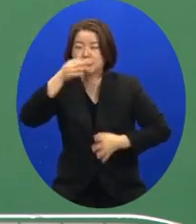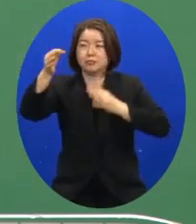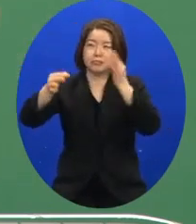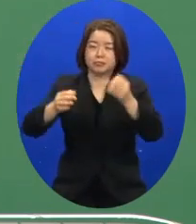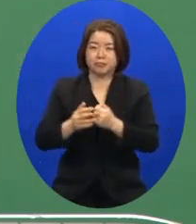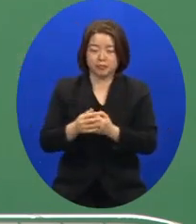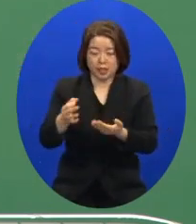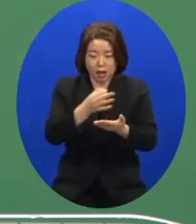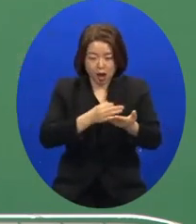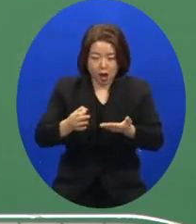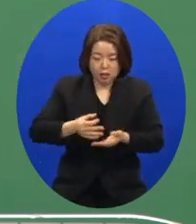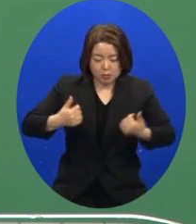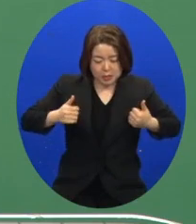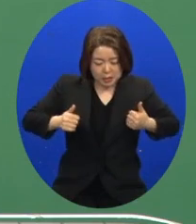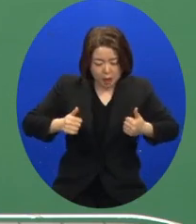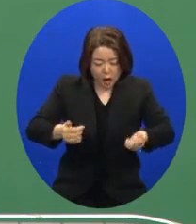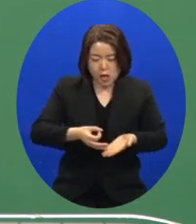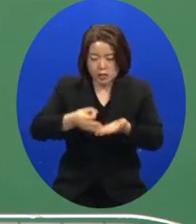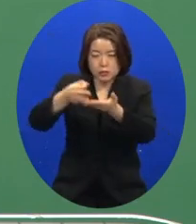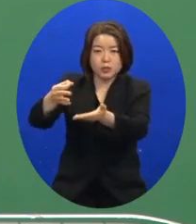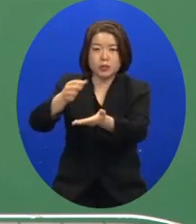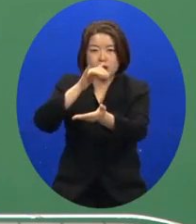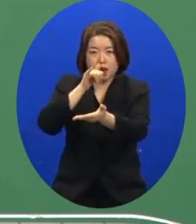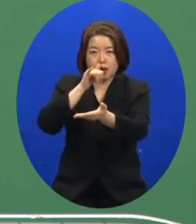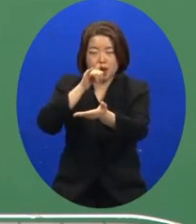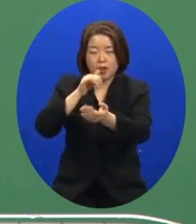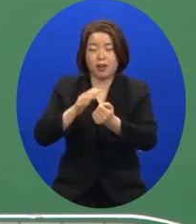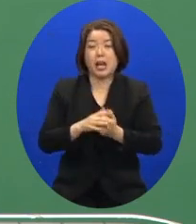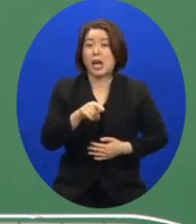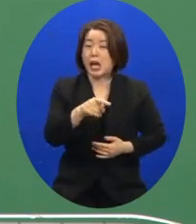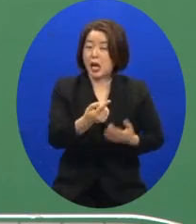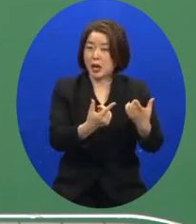헌금도 열심히 해요. 그렇게 하면서